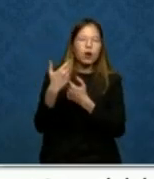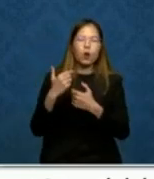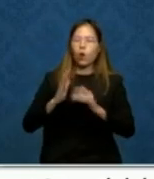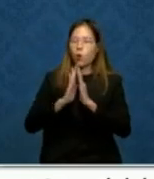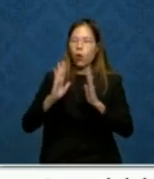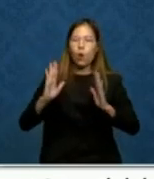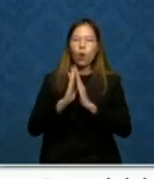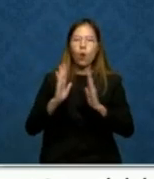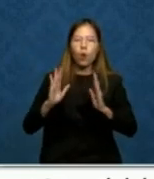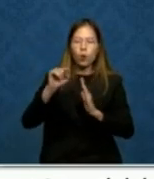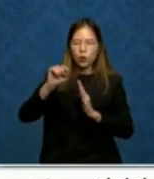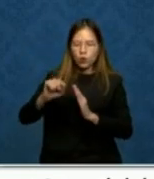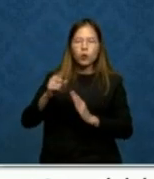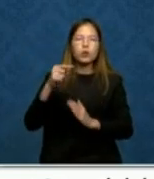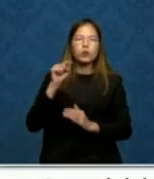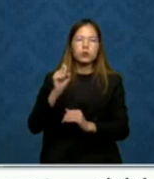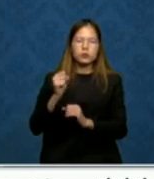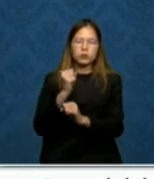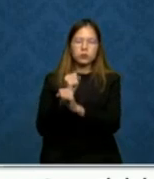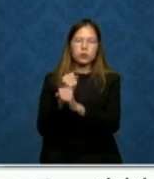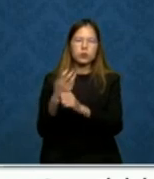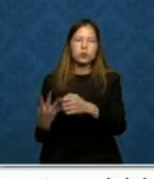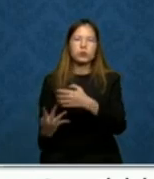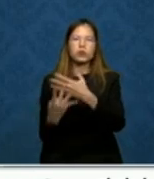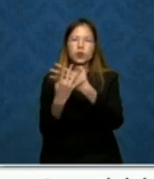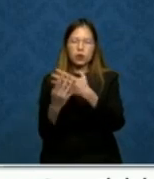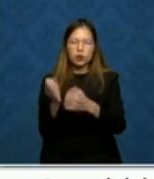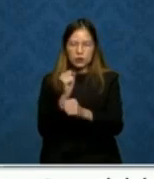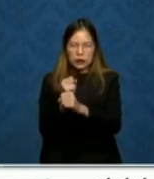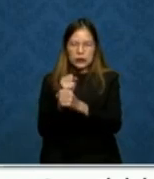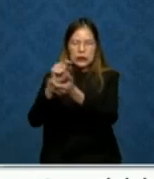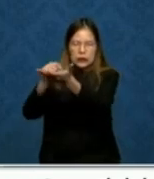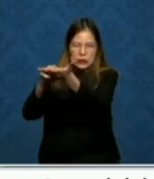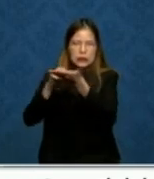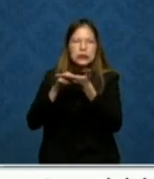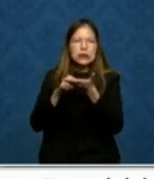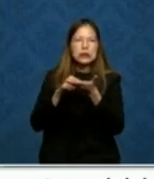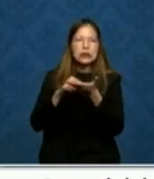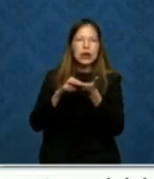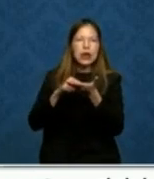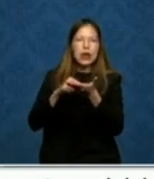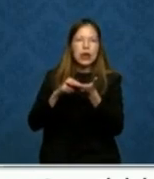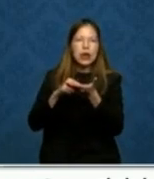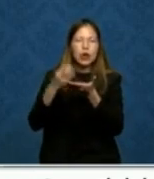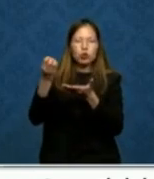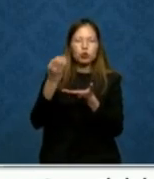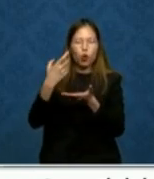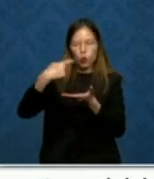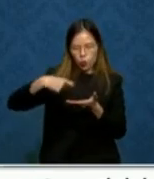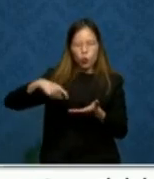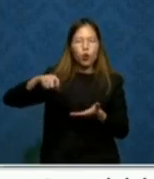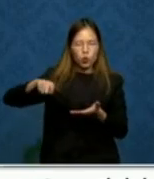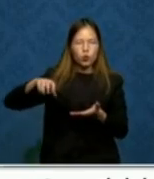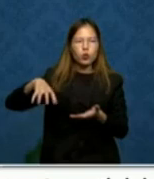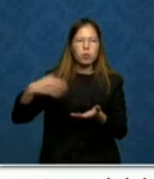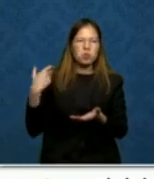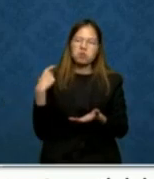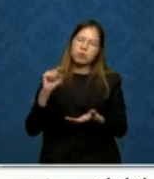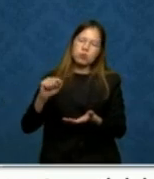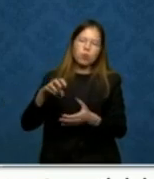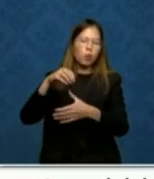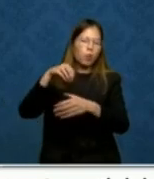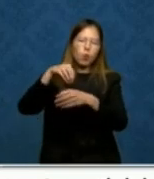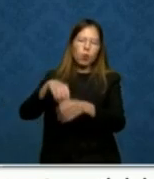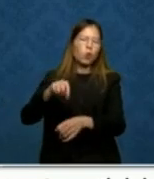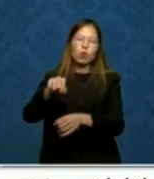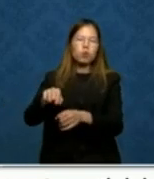ครับหน่วยงานที่คุมขังตรงนั้นที่กล้าหาญเอาเรื่องนี้ออกมาส่งต่อศูนย์ทนายความไม่งั้นเรื่องนี้ก็คงเป็นเรื่องที่ไม่มี